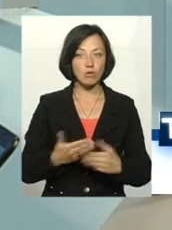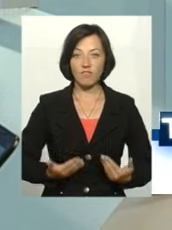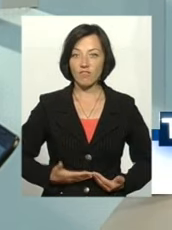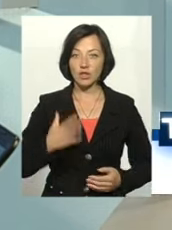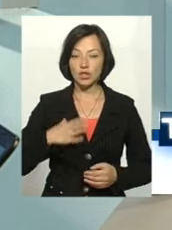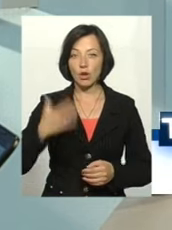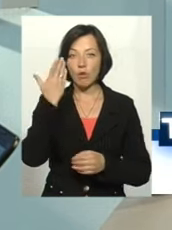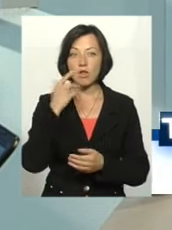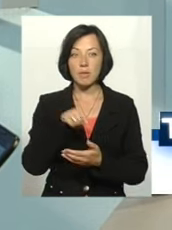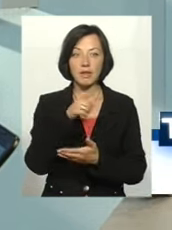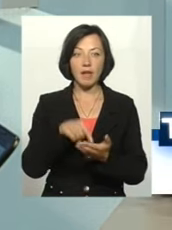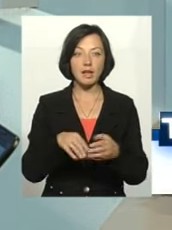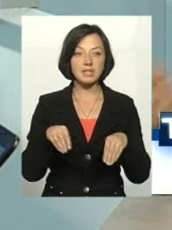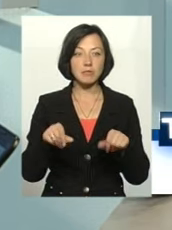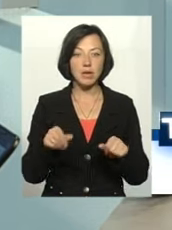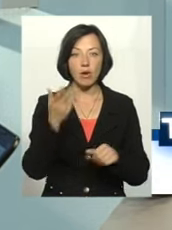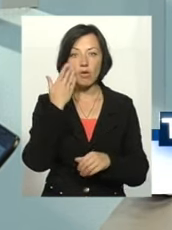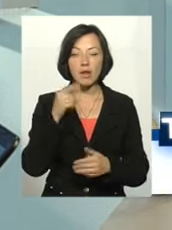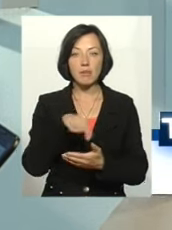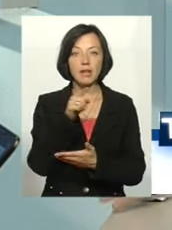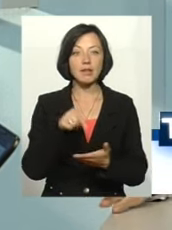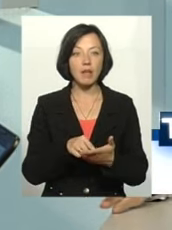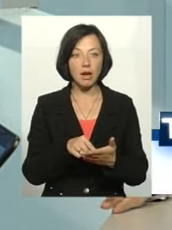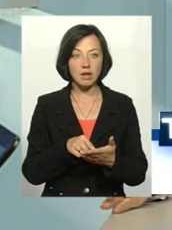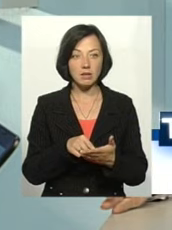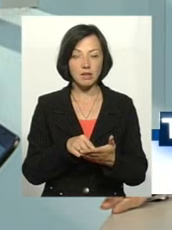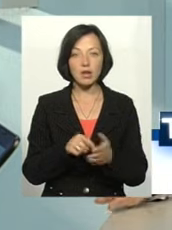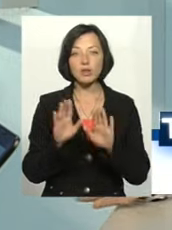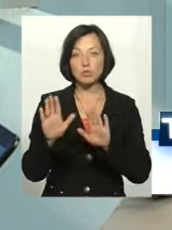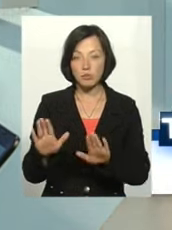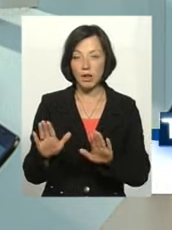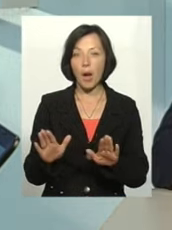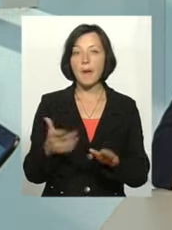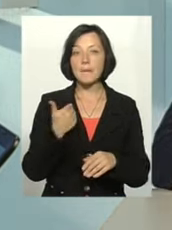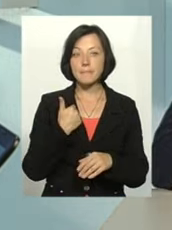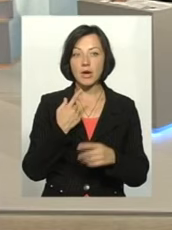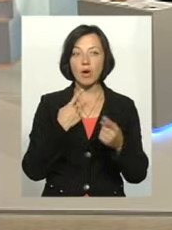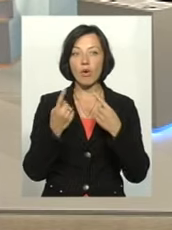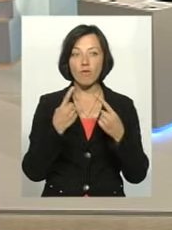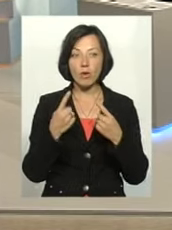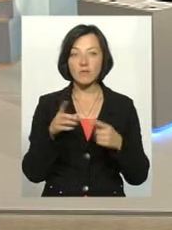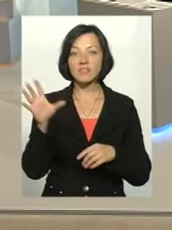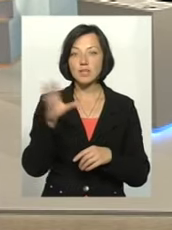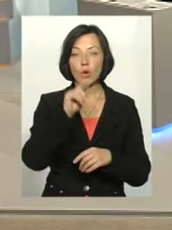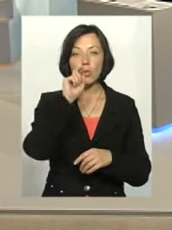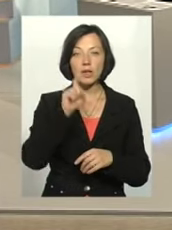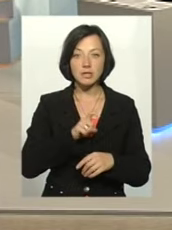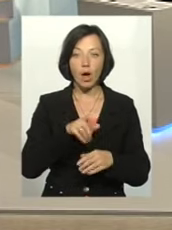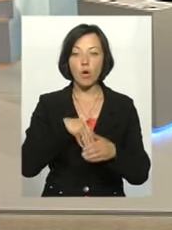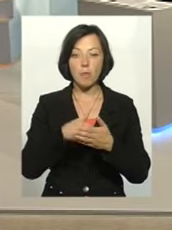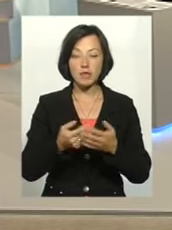коли питання стоїть землі, коли питання стоїть... Зрозуміло, але ми говоримо про всеукраїнське громадське